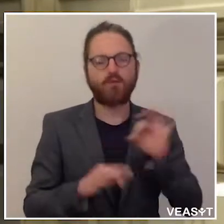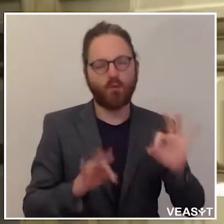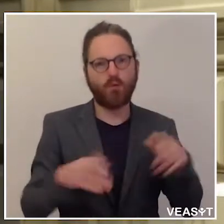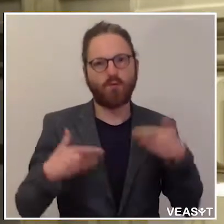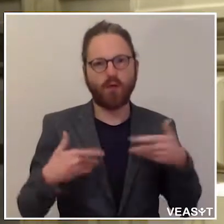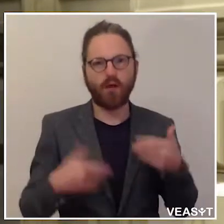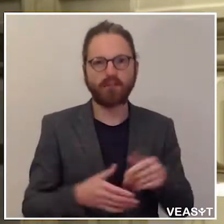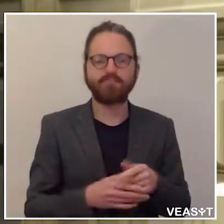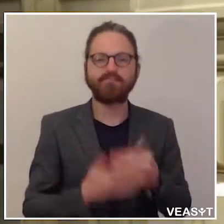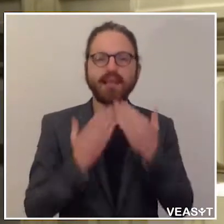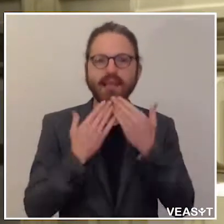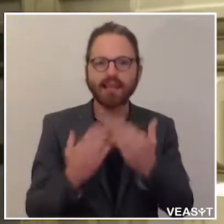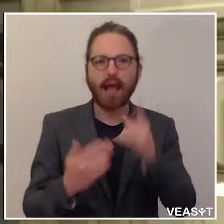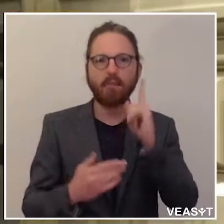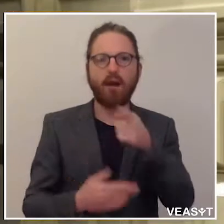istanti